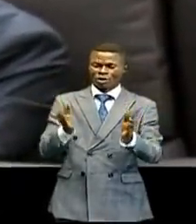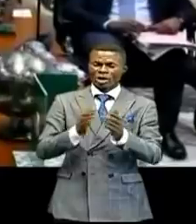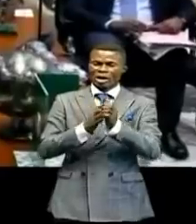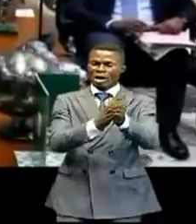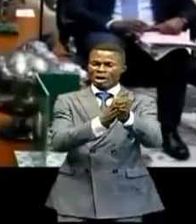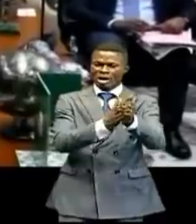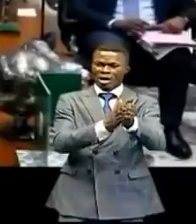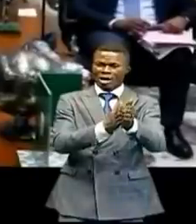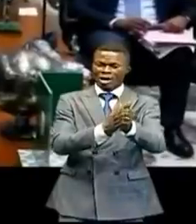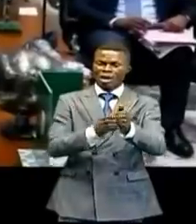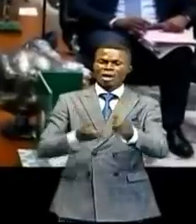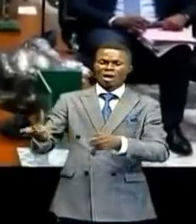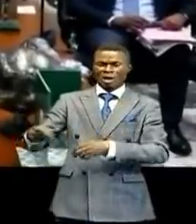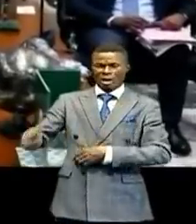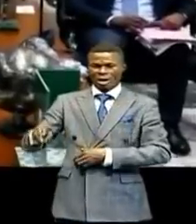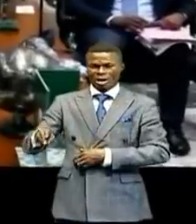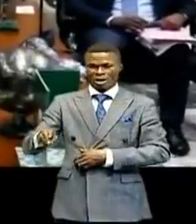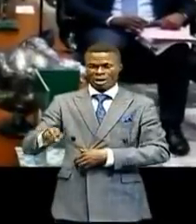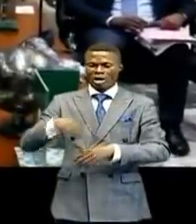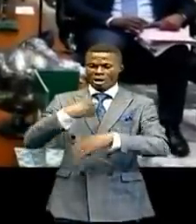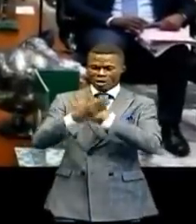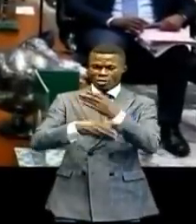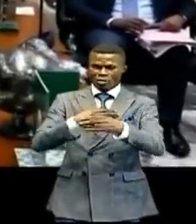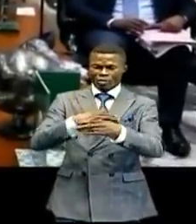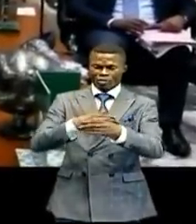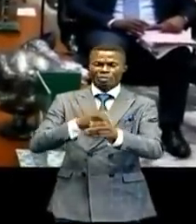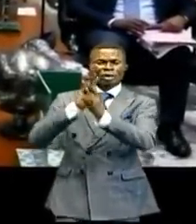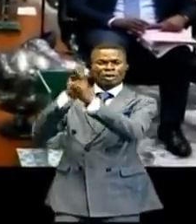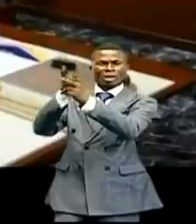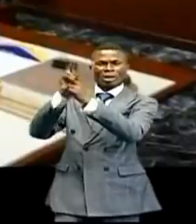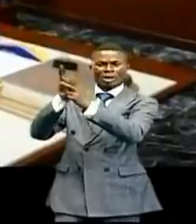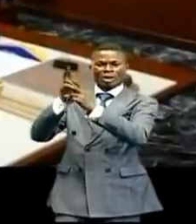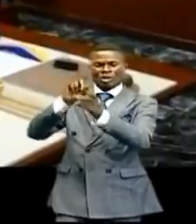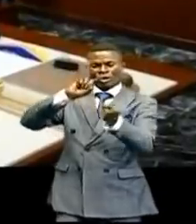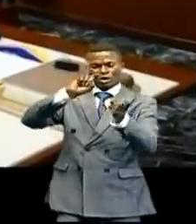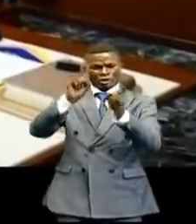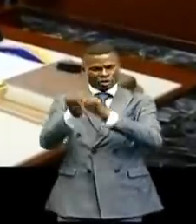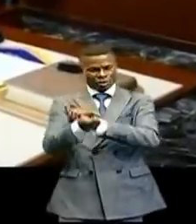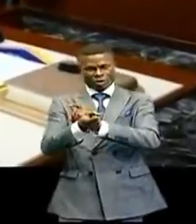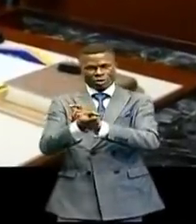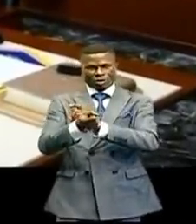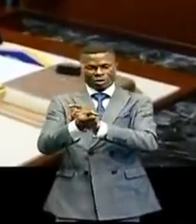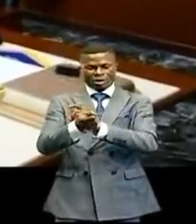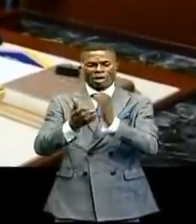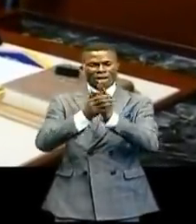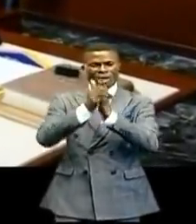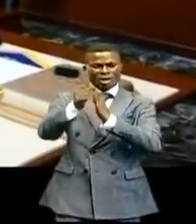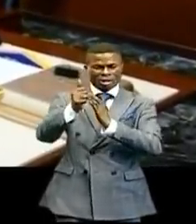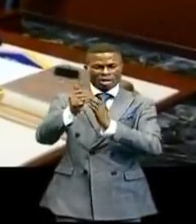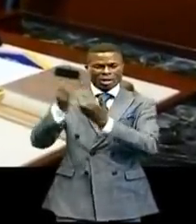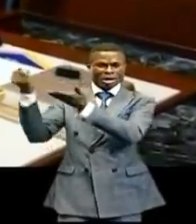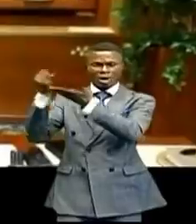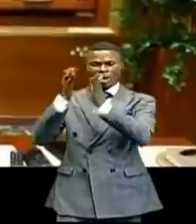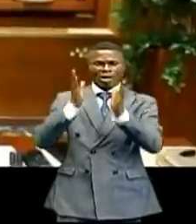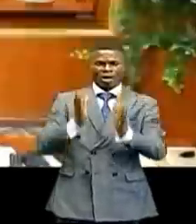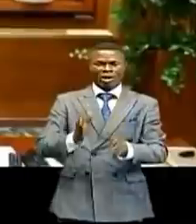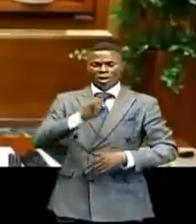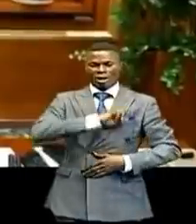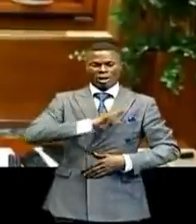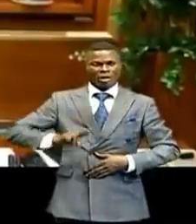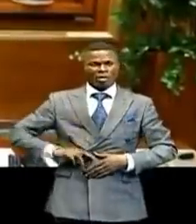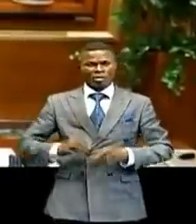leadership dans la région et d'effectuer un plaidoyer pour l'amélioration de la qualité des investissements en